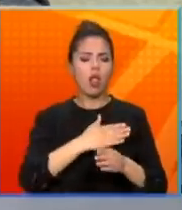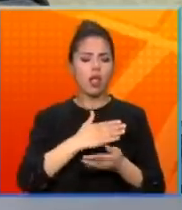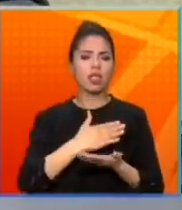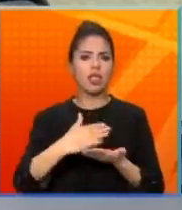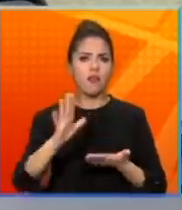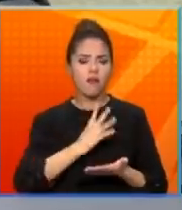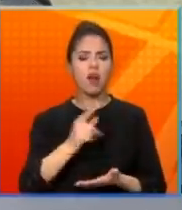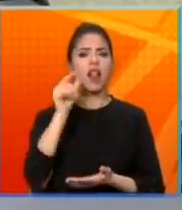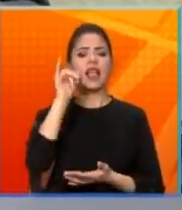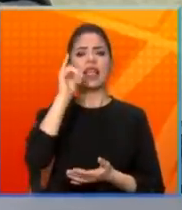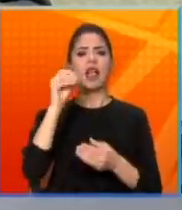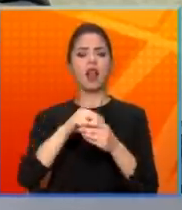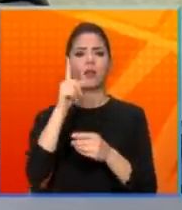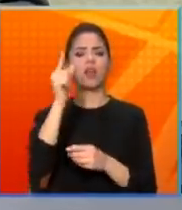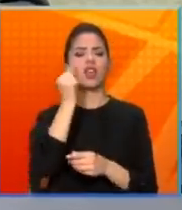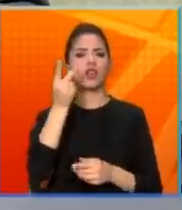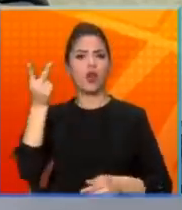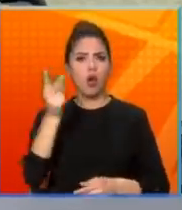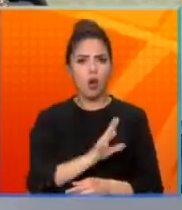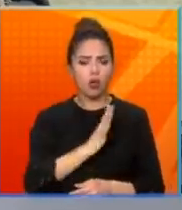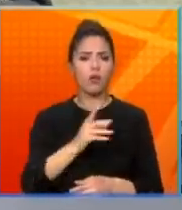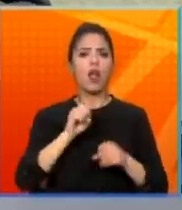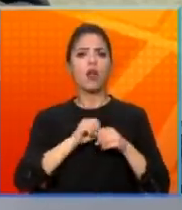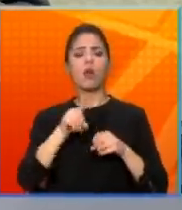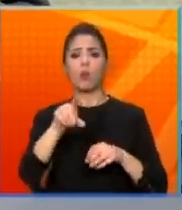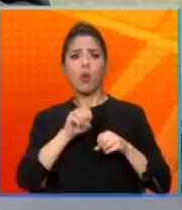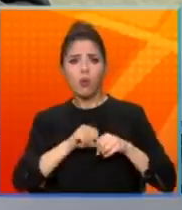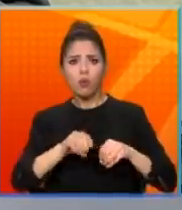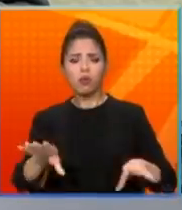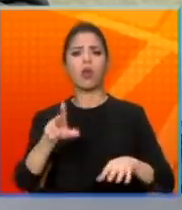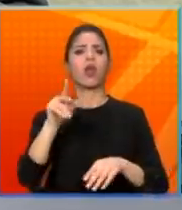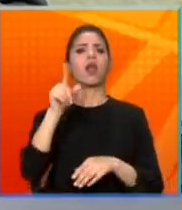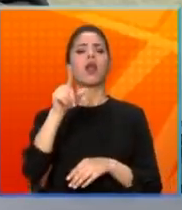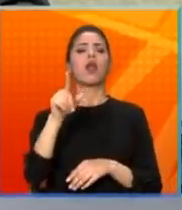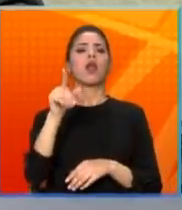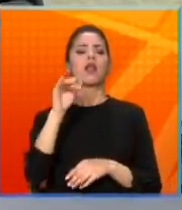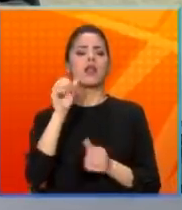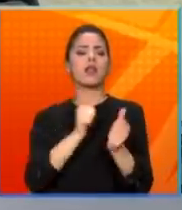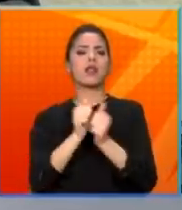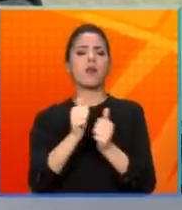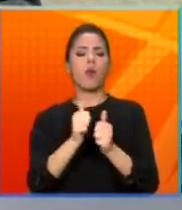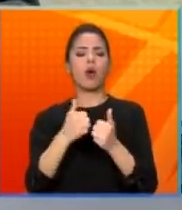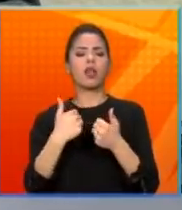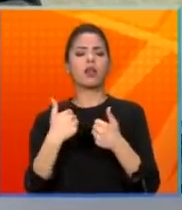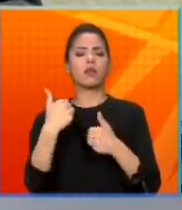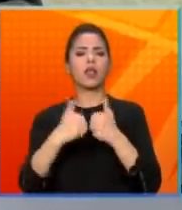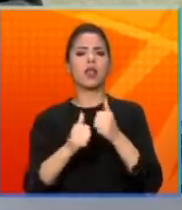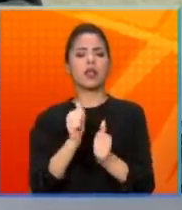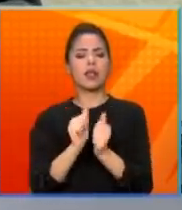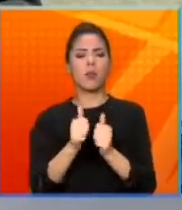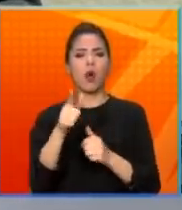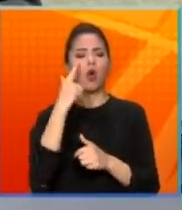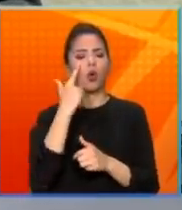kişi hayatını kaybetti ve salgın korkusu spora da sıçradı. İtalya Serie B'de bugün oynanması